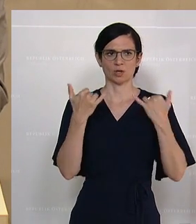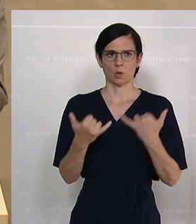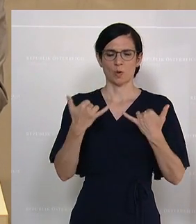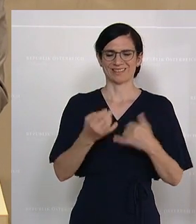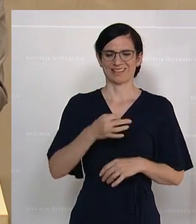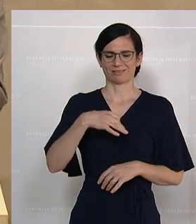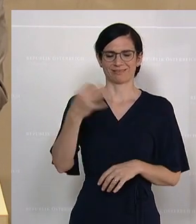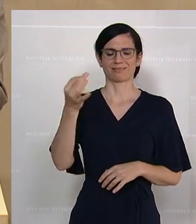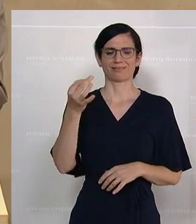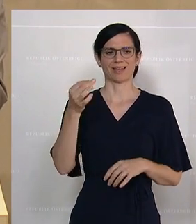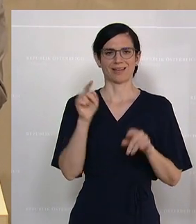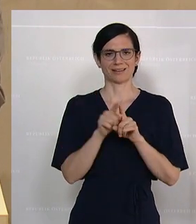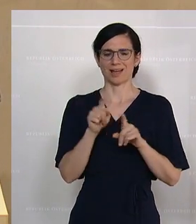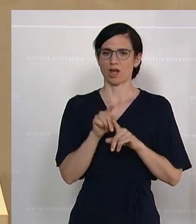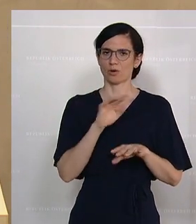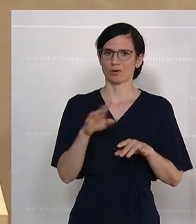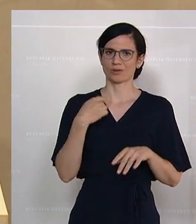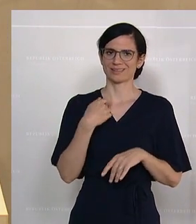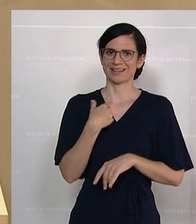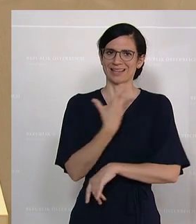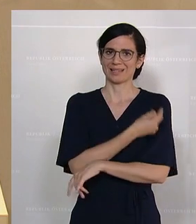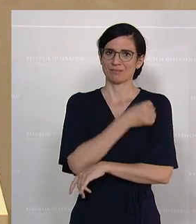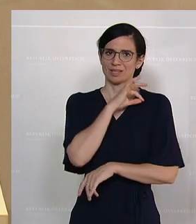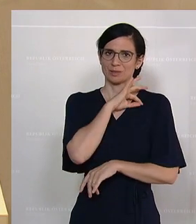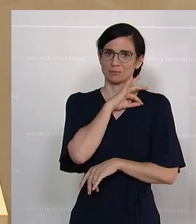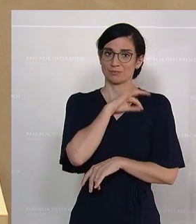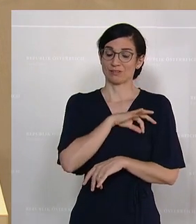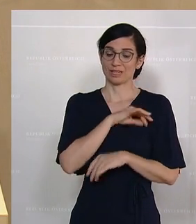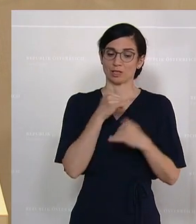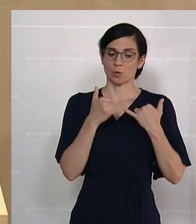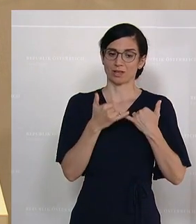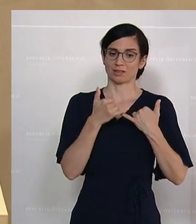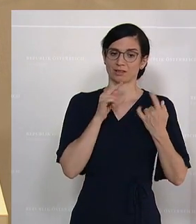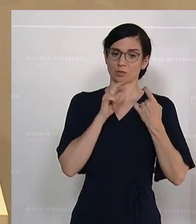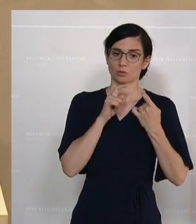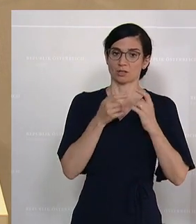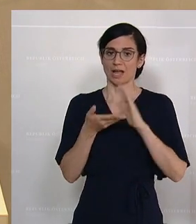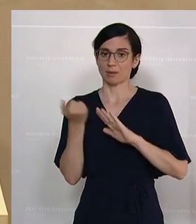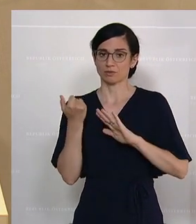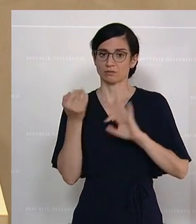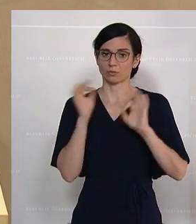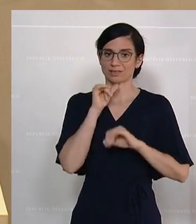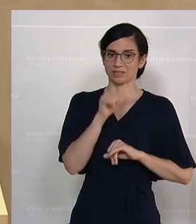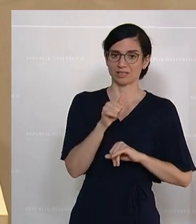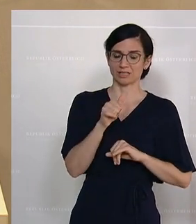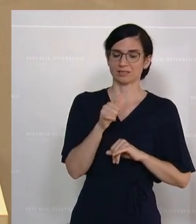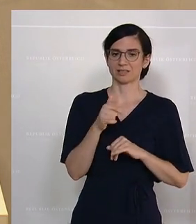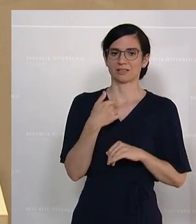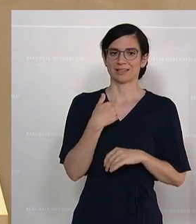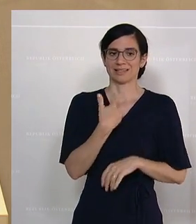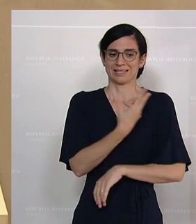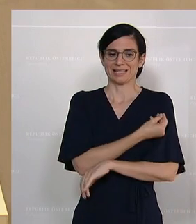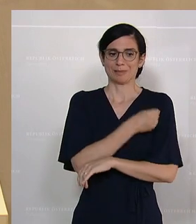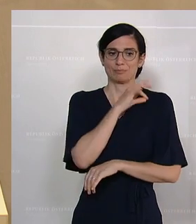ist wo auch die abschaffung des impfpflicht im raum steht oder angekündigt wird wird wir werden die impfpflicht